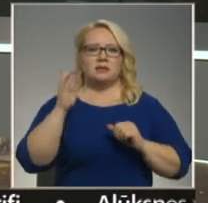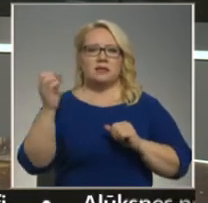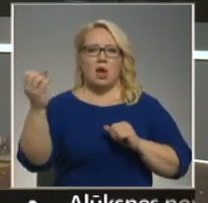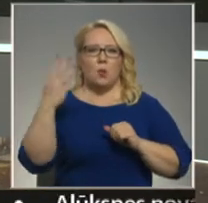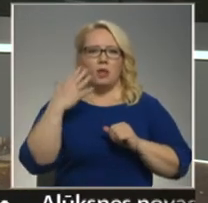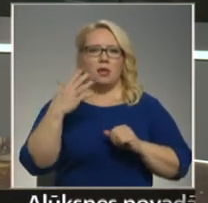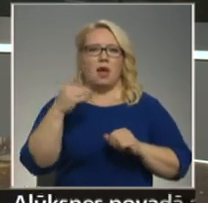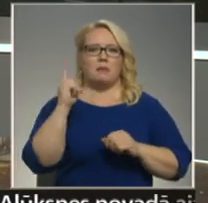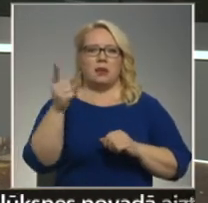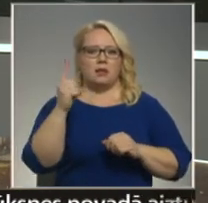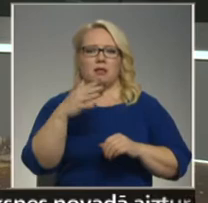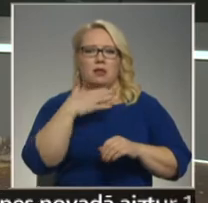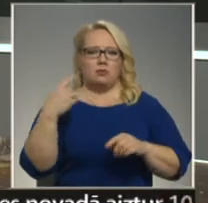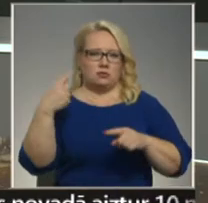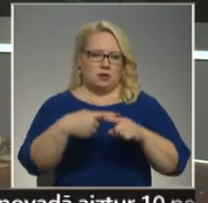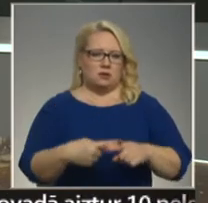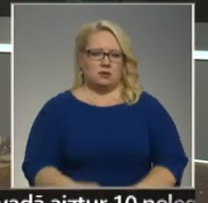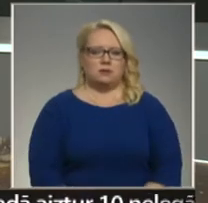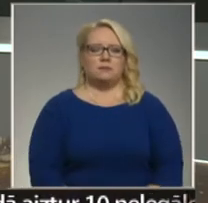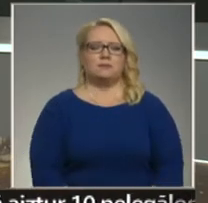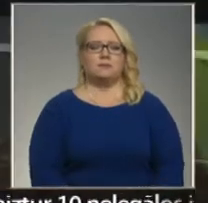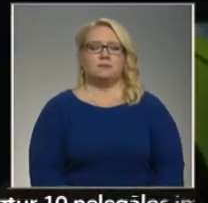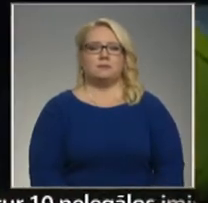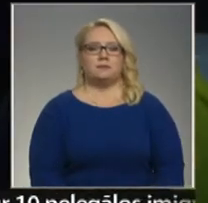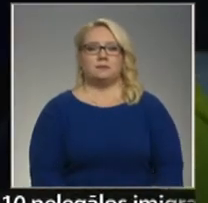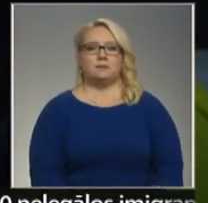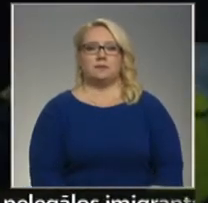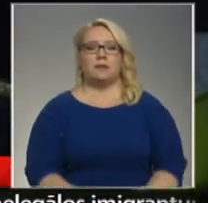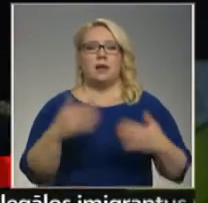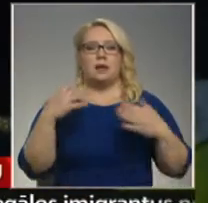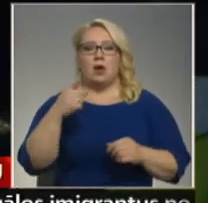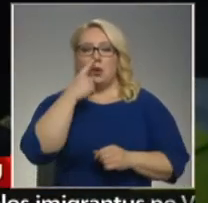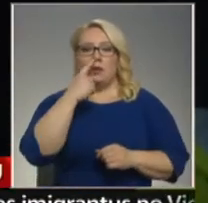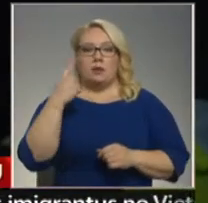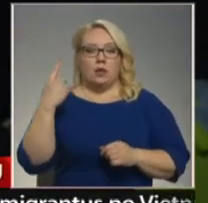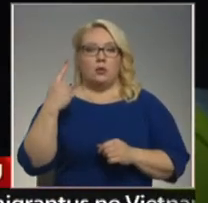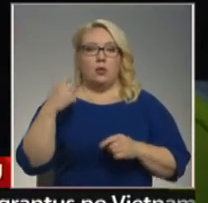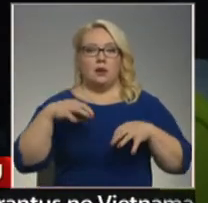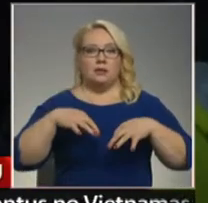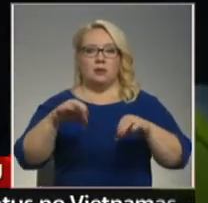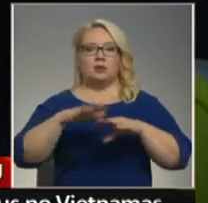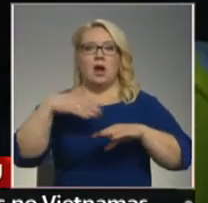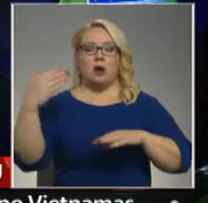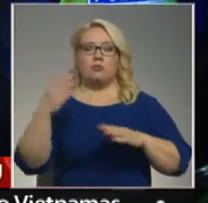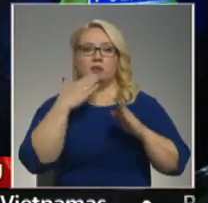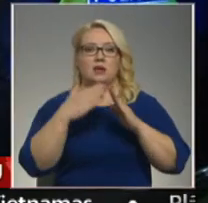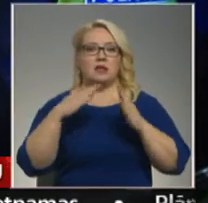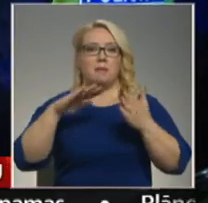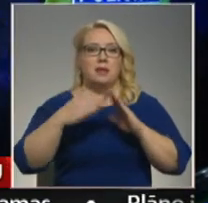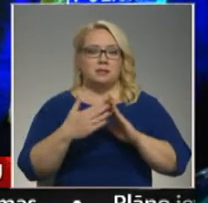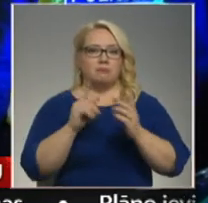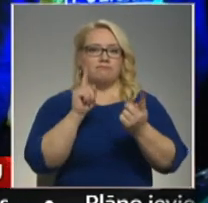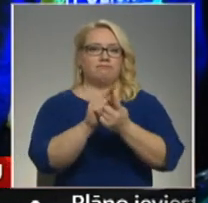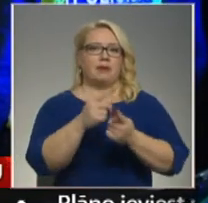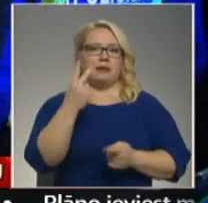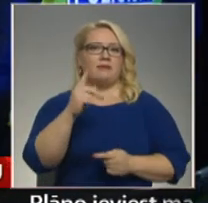pat vairāk kārt. Un turpina Latgales kolēģi. Jau tikko izbraucot reidā ārpus Rēzeknes pilsētas Verēmos